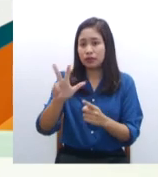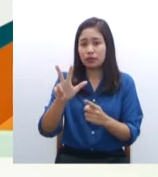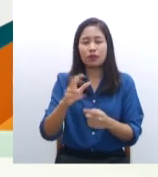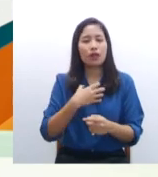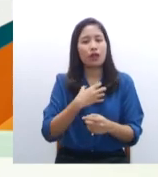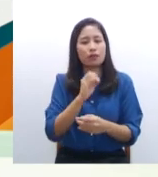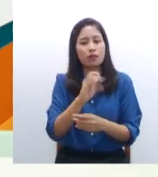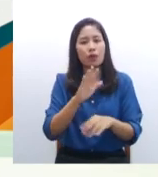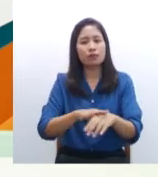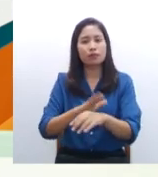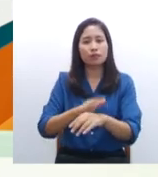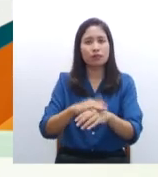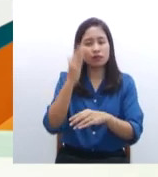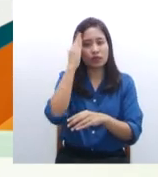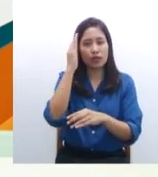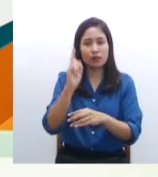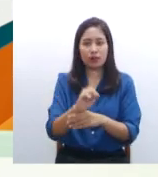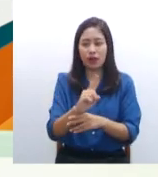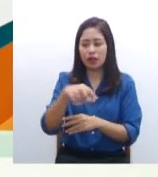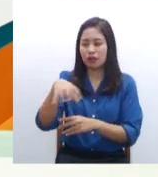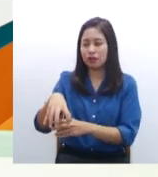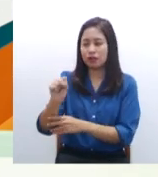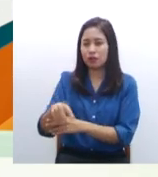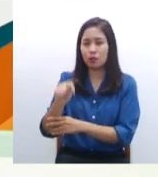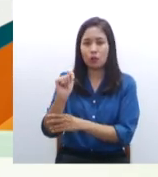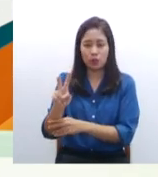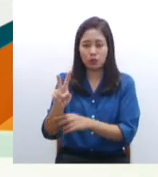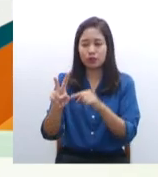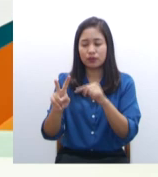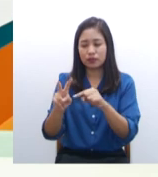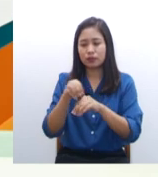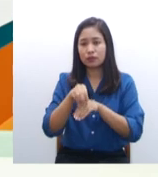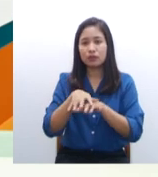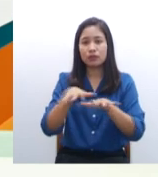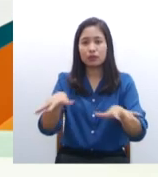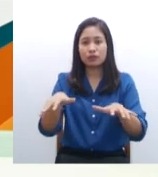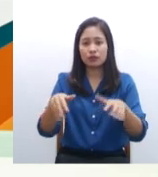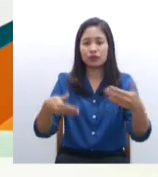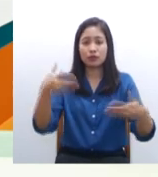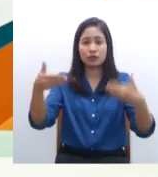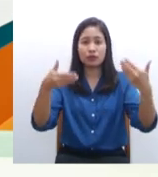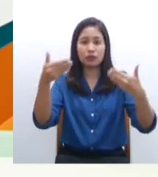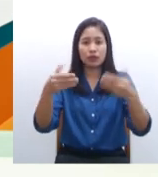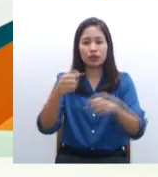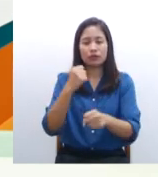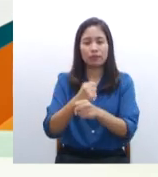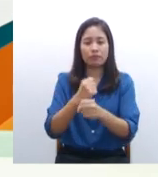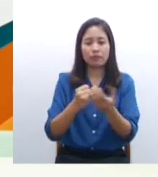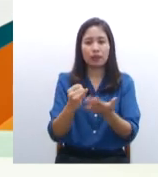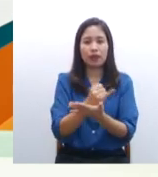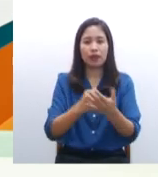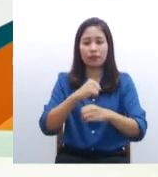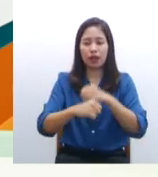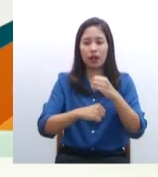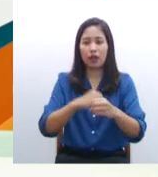ว่าทางสำนักงานคณะกรรมการการศึกษาขั้นพื้นฐานเองนะครับได้ประกาศจัดงานศิลปะหัตถกรรมนักเรียนระดับชาติครั้ง